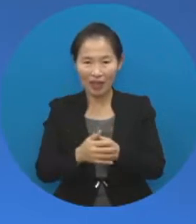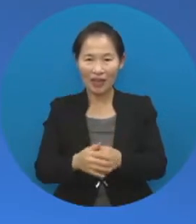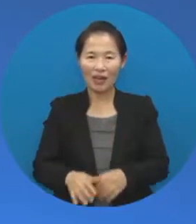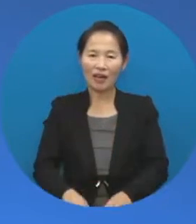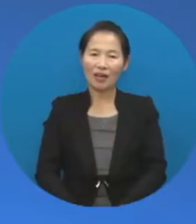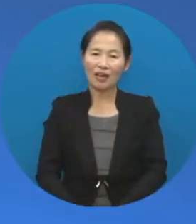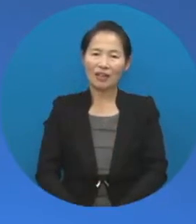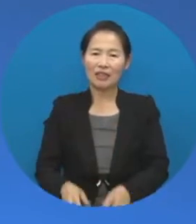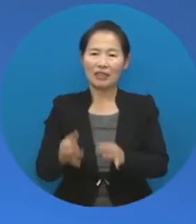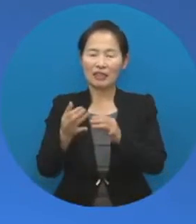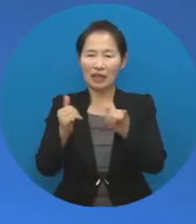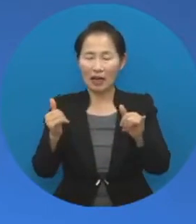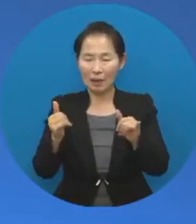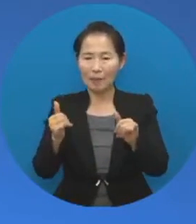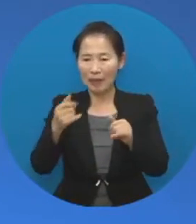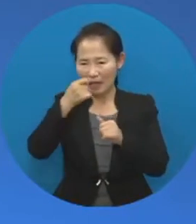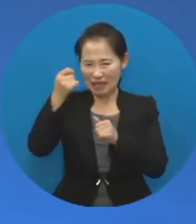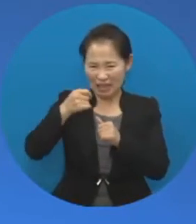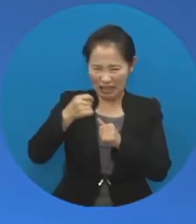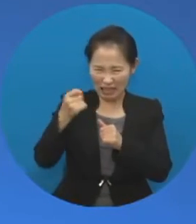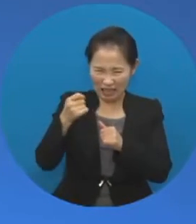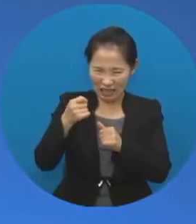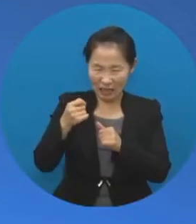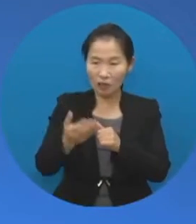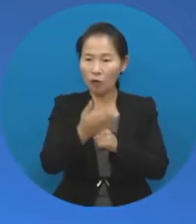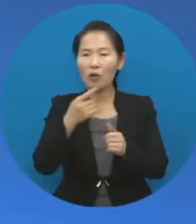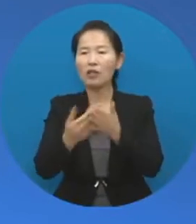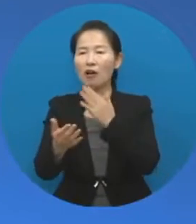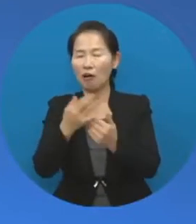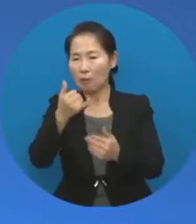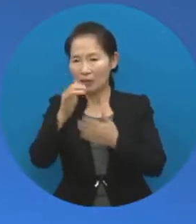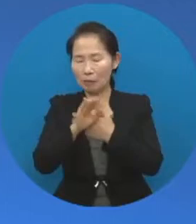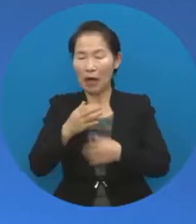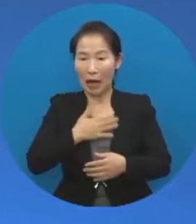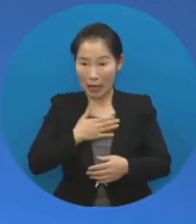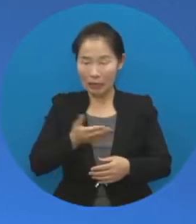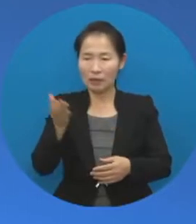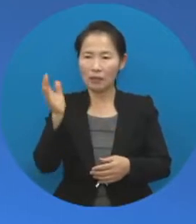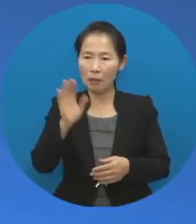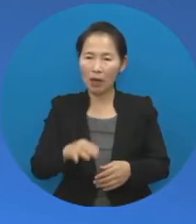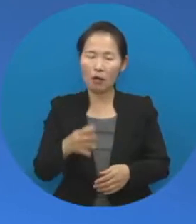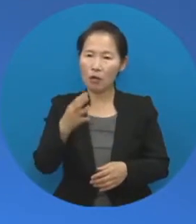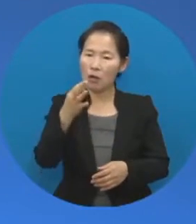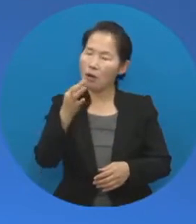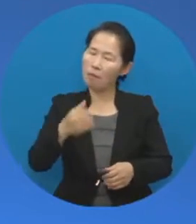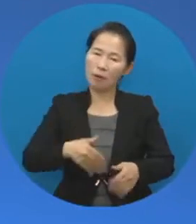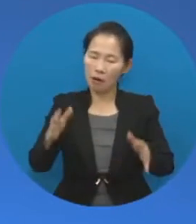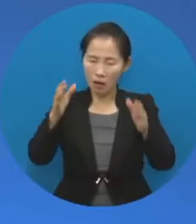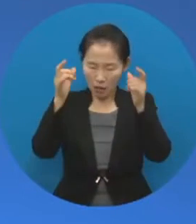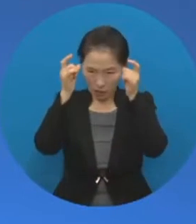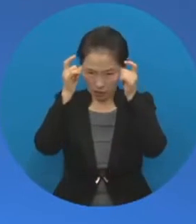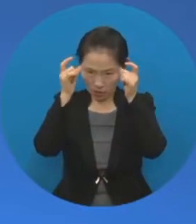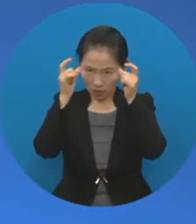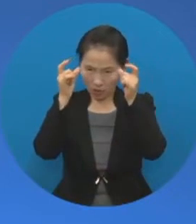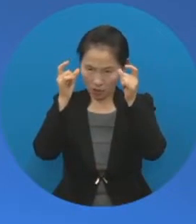사람한테 고통받아보신 분들 알겠지만 돈도 다 필요 없는 거예요. 그래서 이제 또 회사를 그만둬야겠다